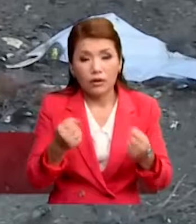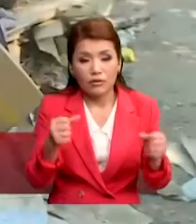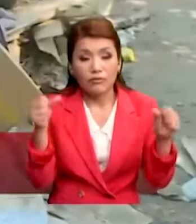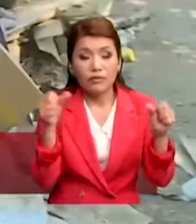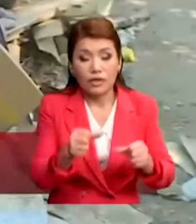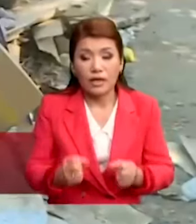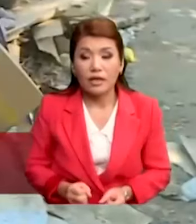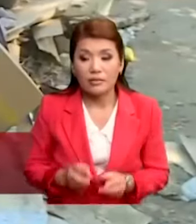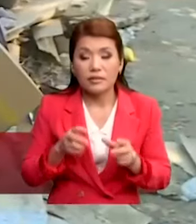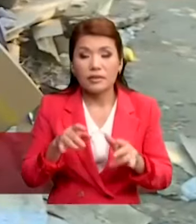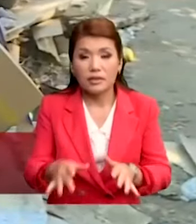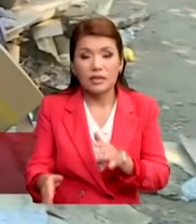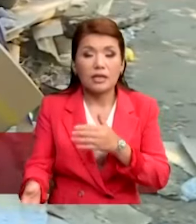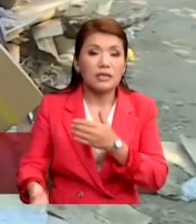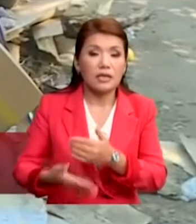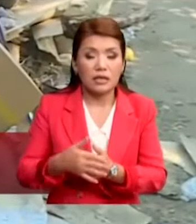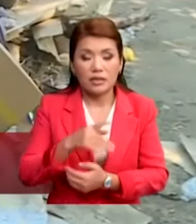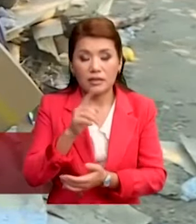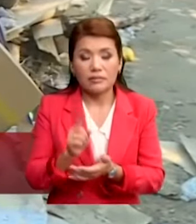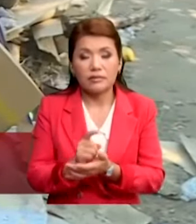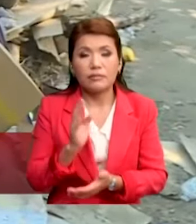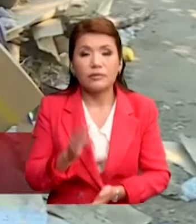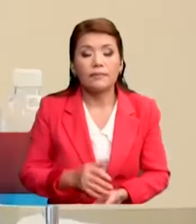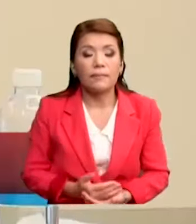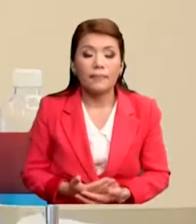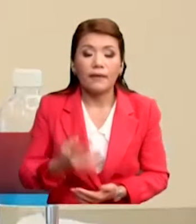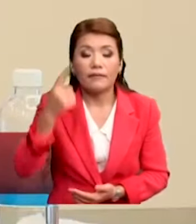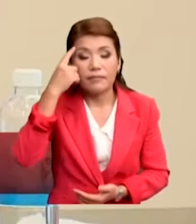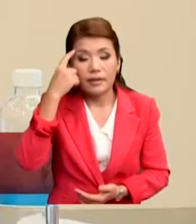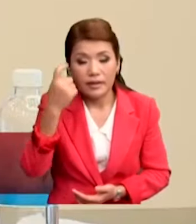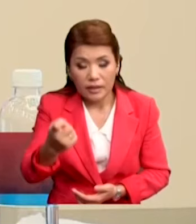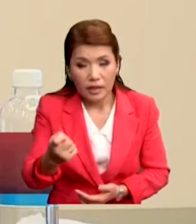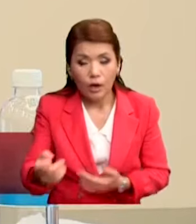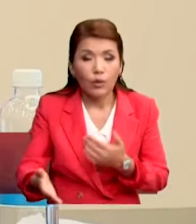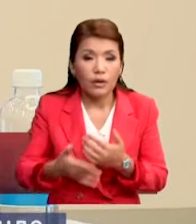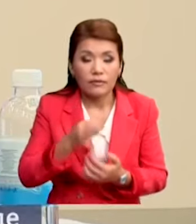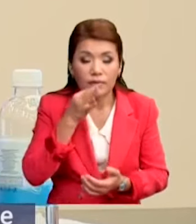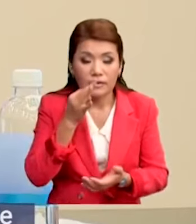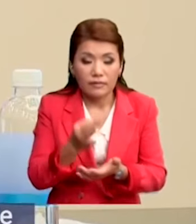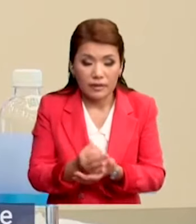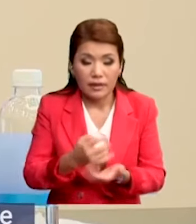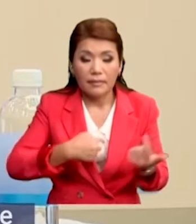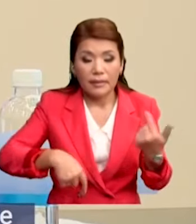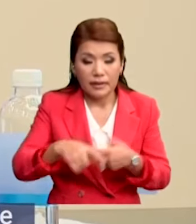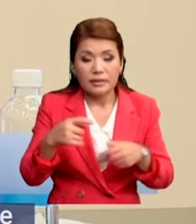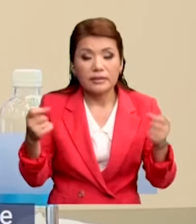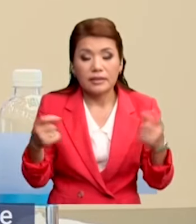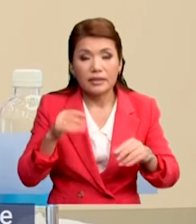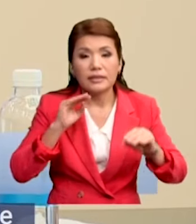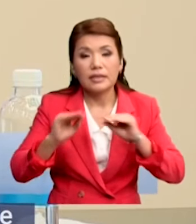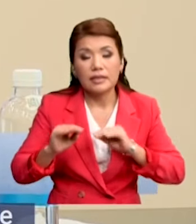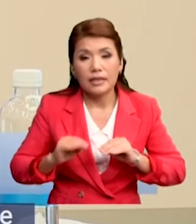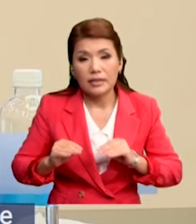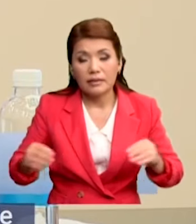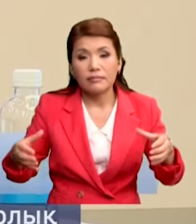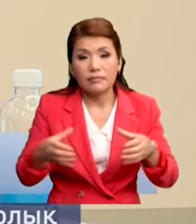қылмыстық жауапкершілікке тарту жолдарында ойластырмақшы. Вас предупредят об уголовной ответственности, и мы, соответственно, создадим